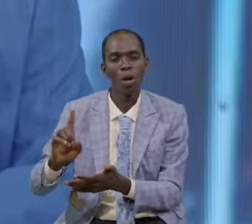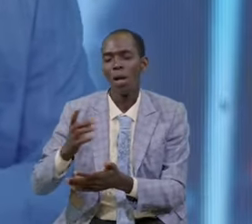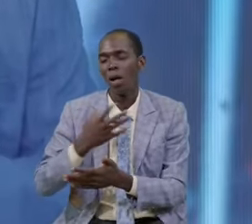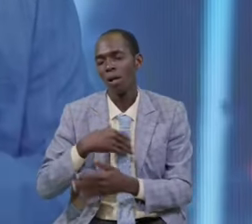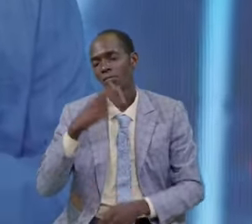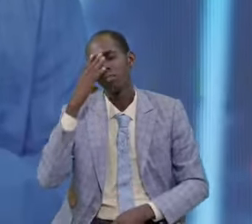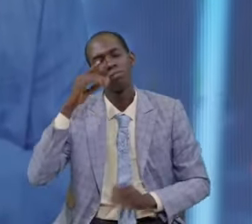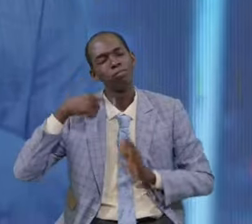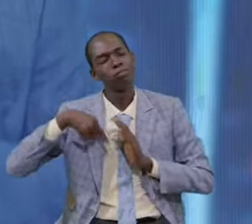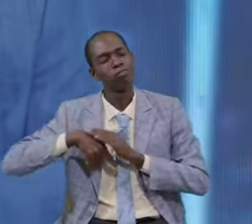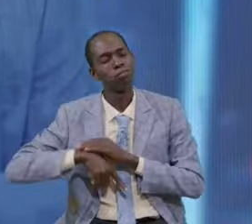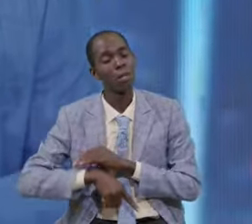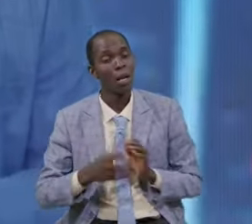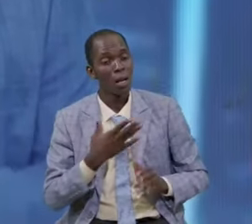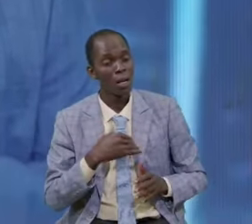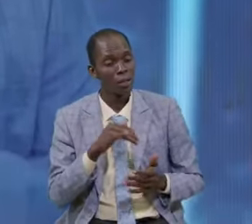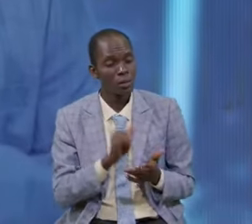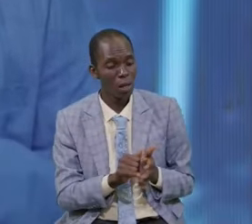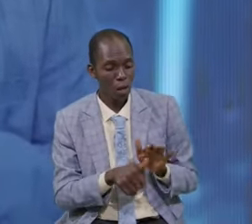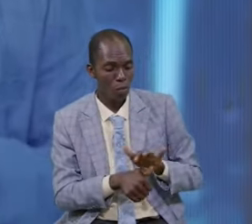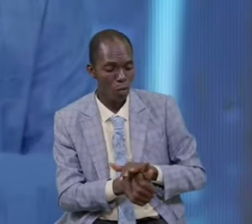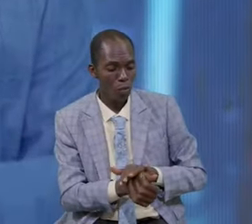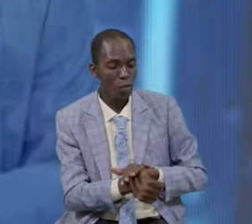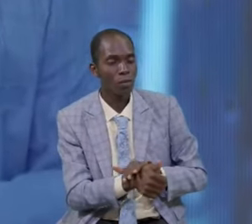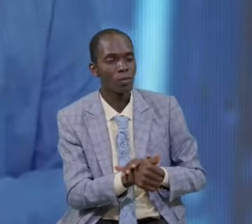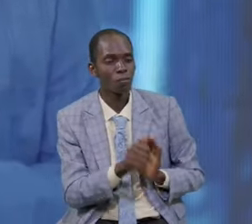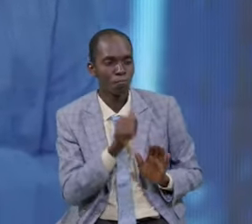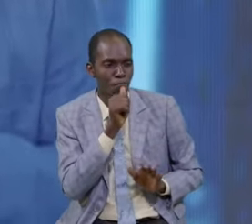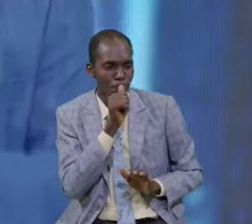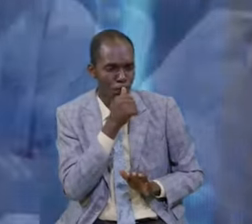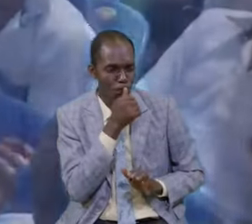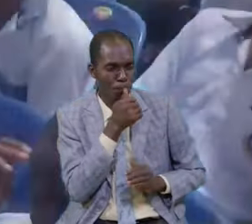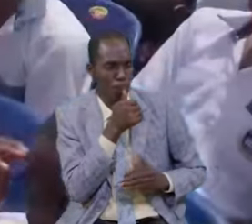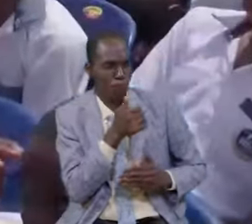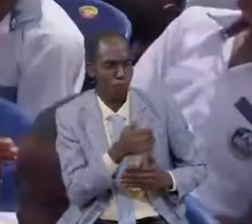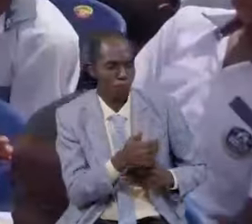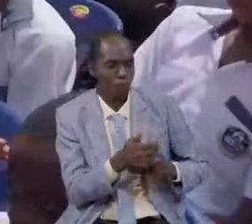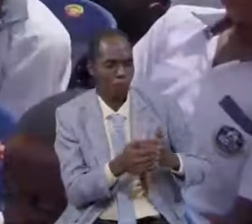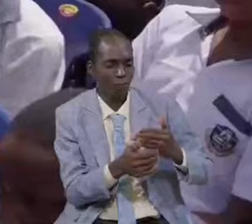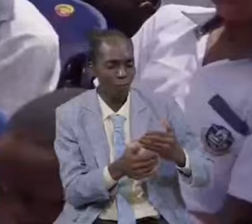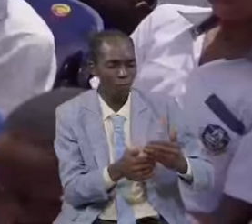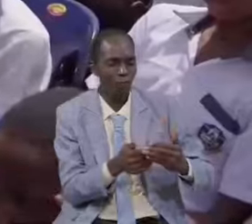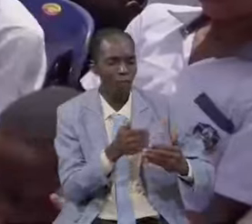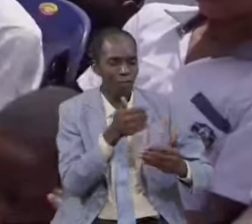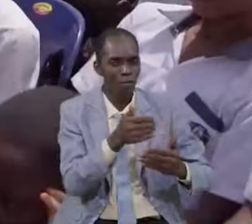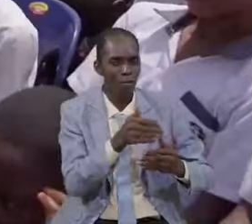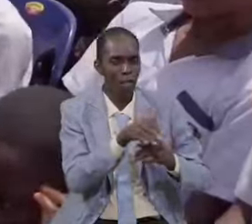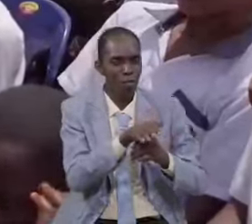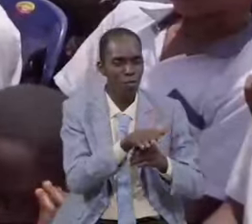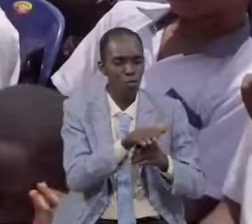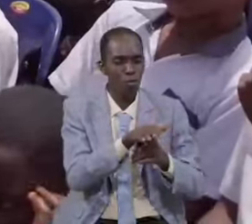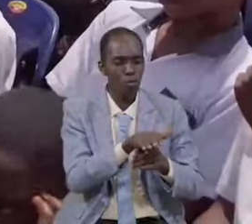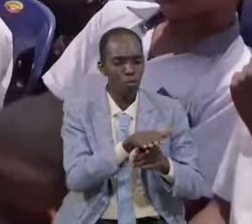tortue patiemment, graduellement a continué. Un pas par moment, doucement, lentement. Et